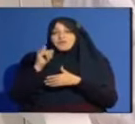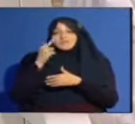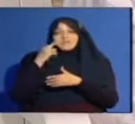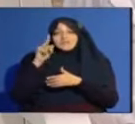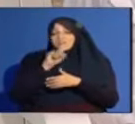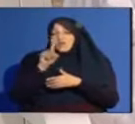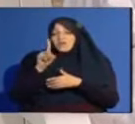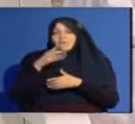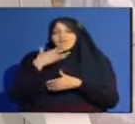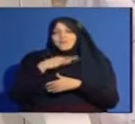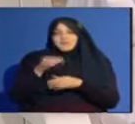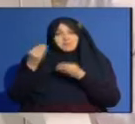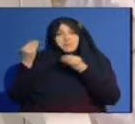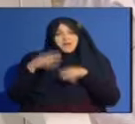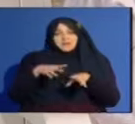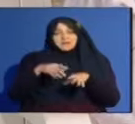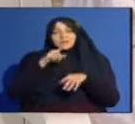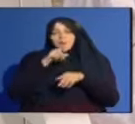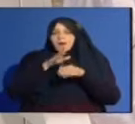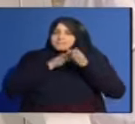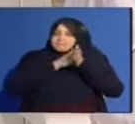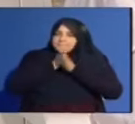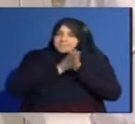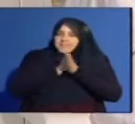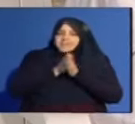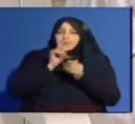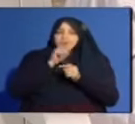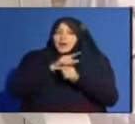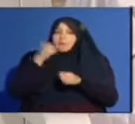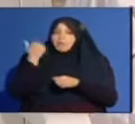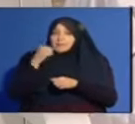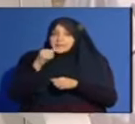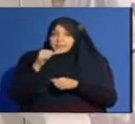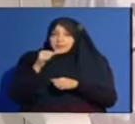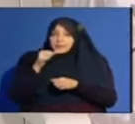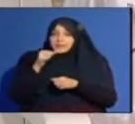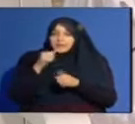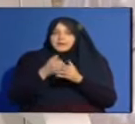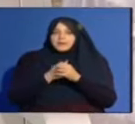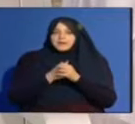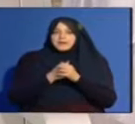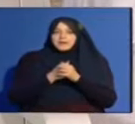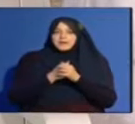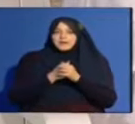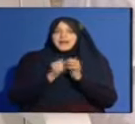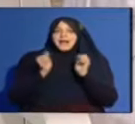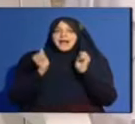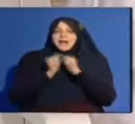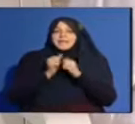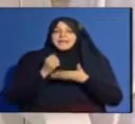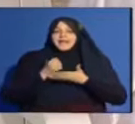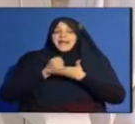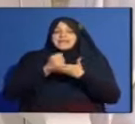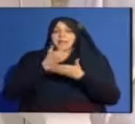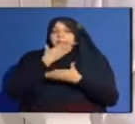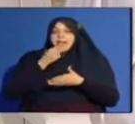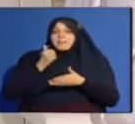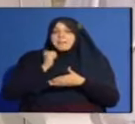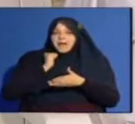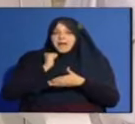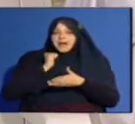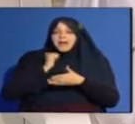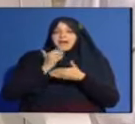انت يا فاطمه اجتهدي الشيء اللي قدرتي عليه بالتعاون مع جوزتك ومع